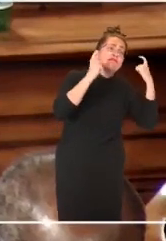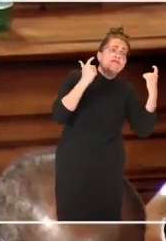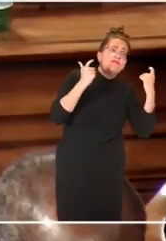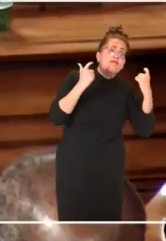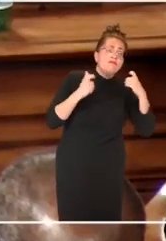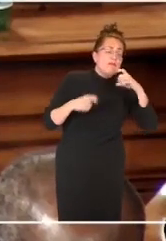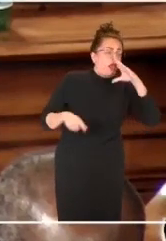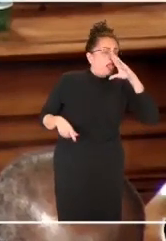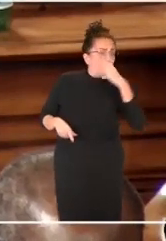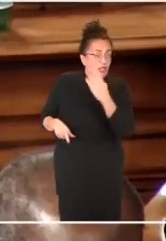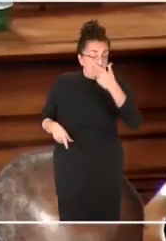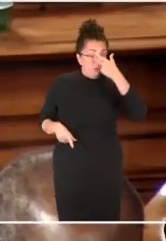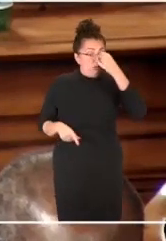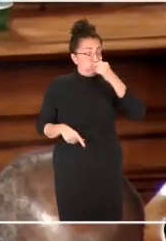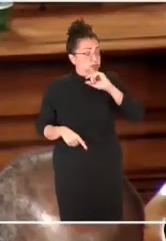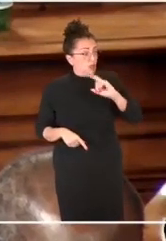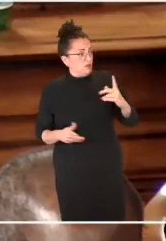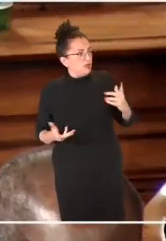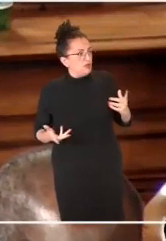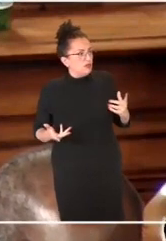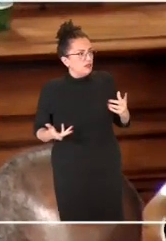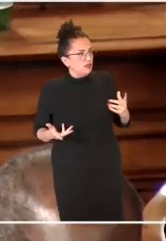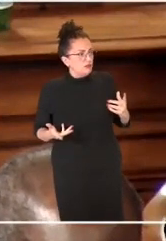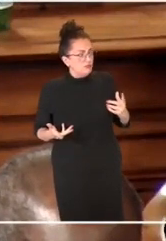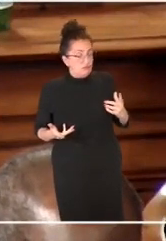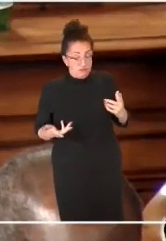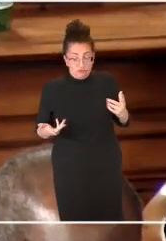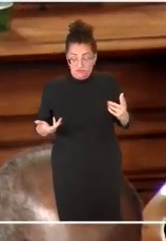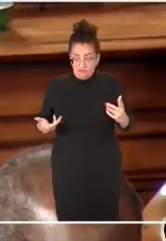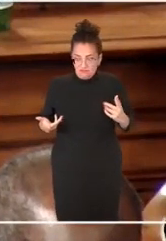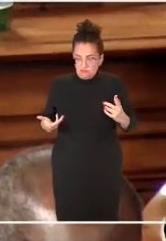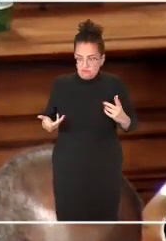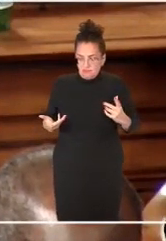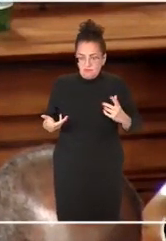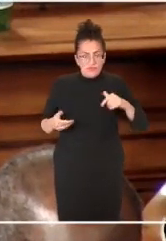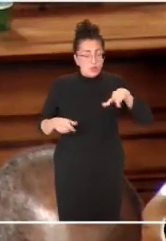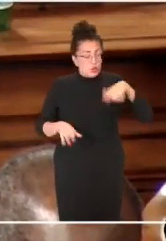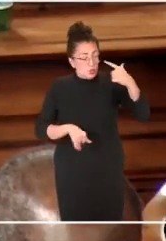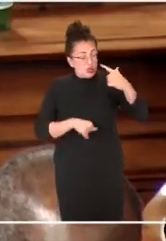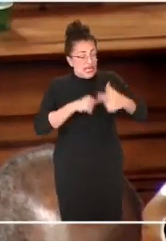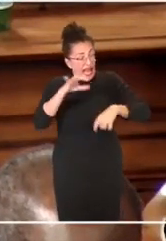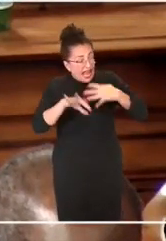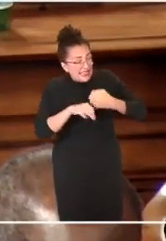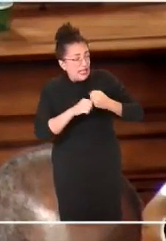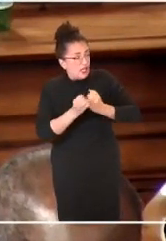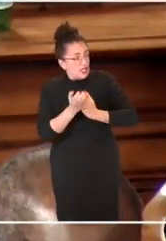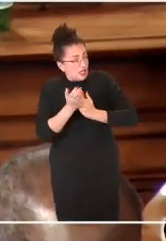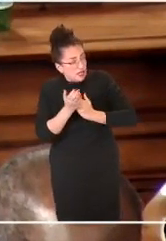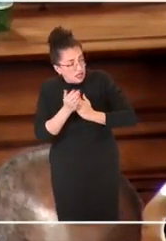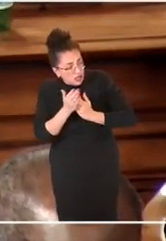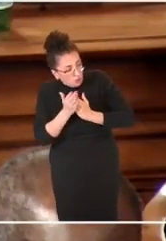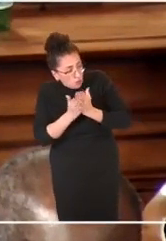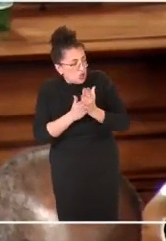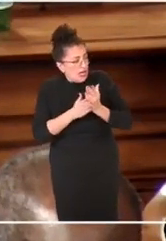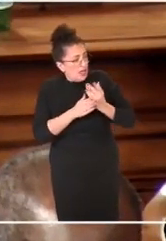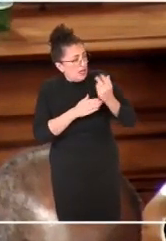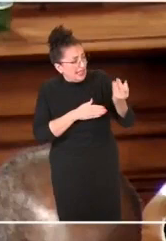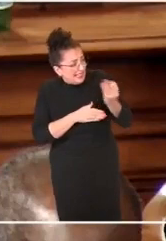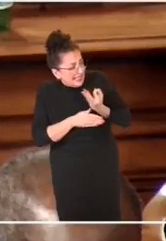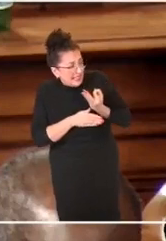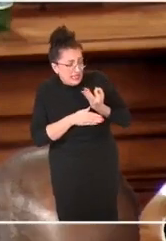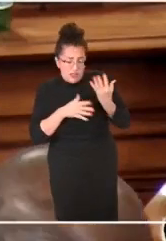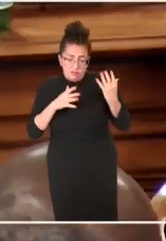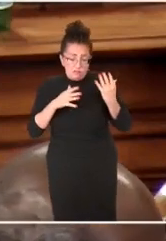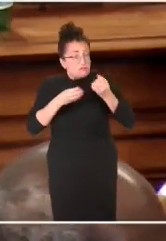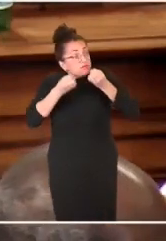quelque chose sincèrement incompréhensible. J'ai entendu pendant 12 ans ce que vous disiez sur ce projet et d'une certaine manière parfois je l'ai partagé, je